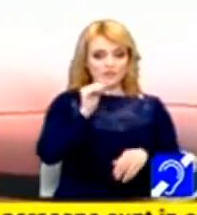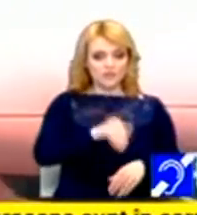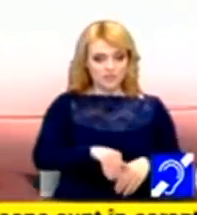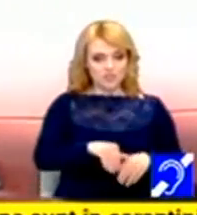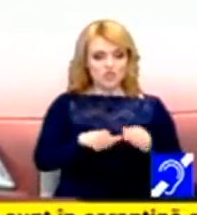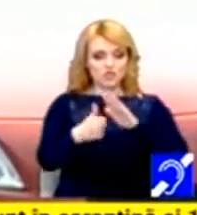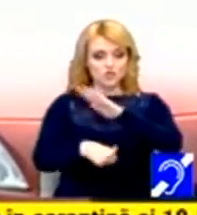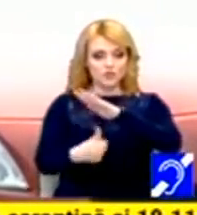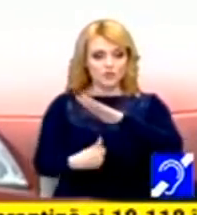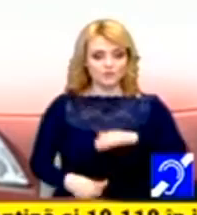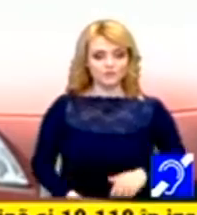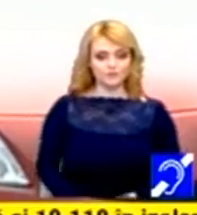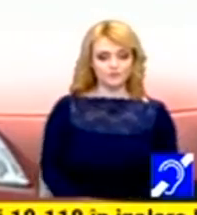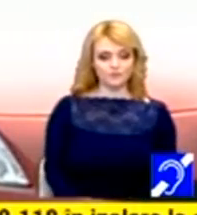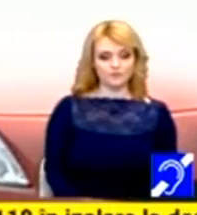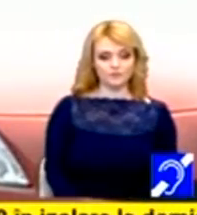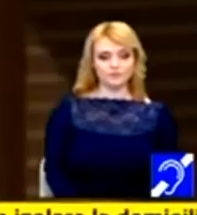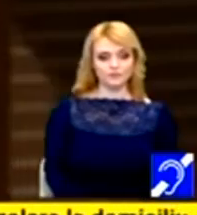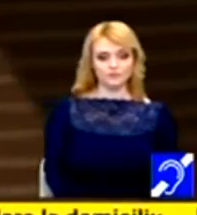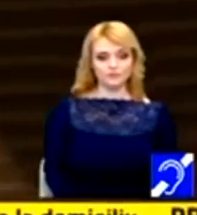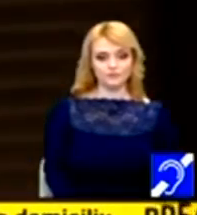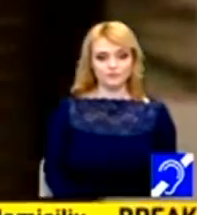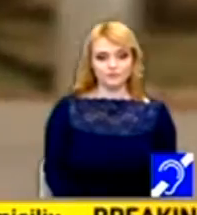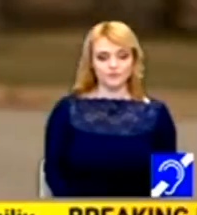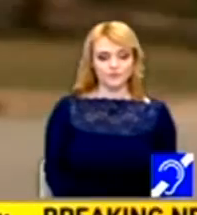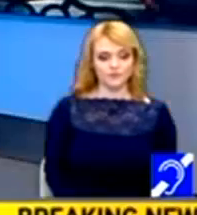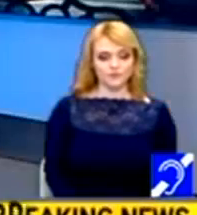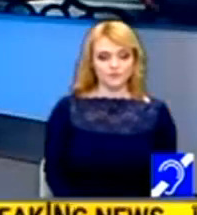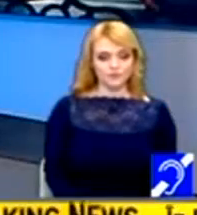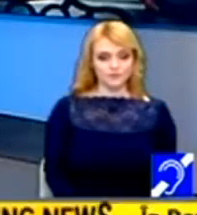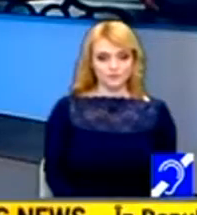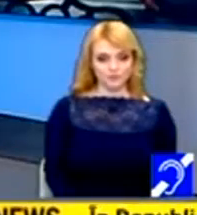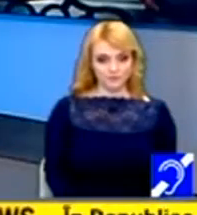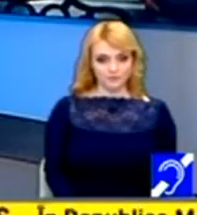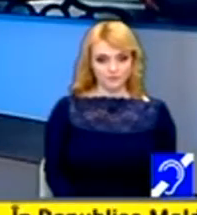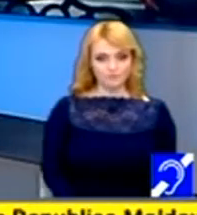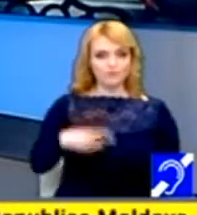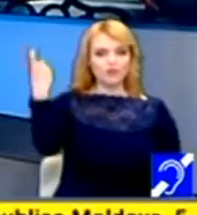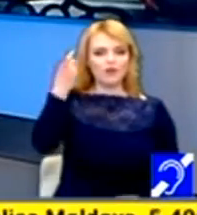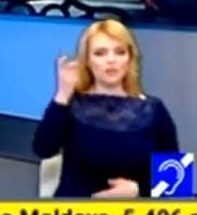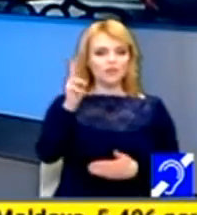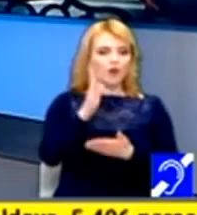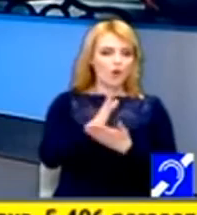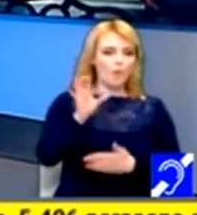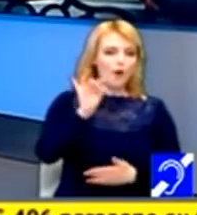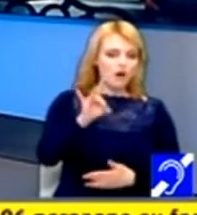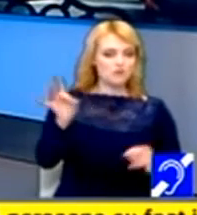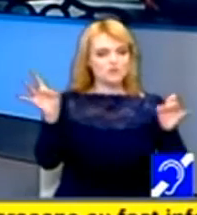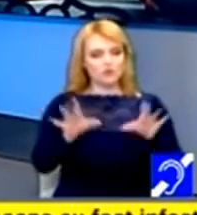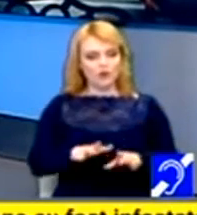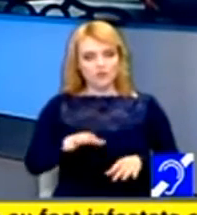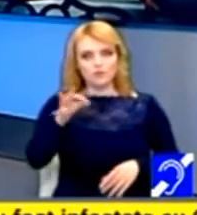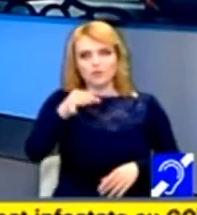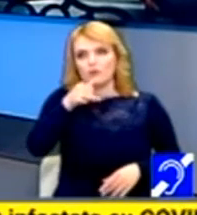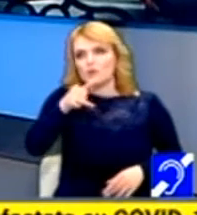29.000 de șomeri. Proprietarii barurilor și restaurantelor spun că